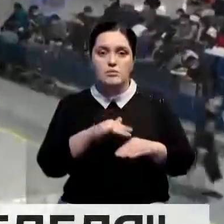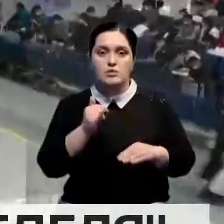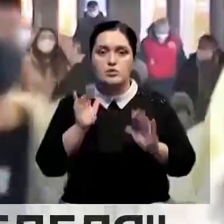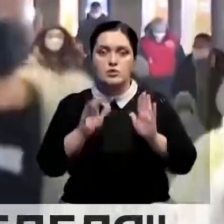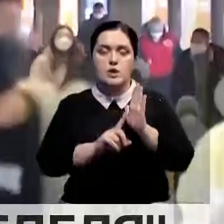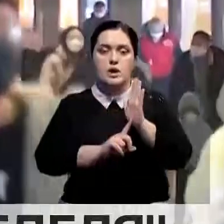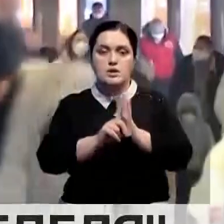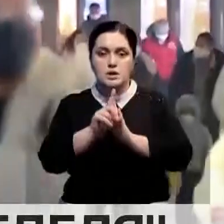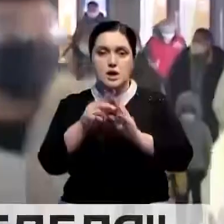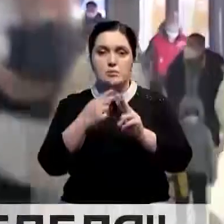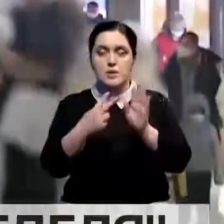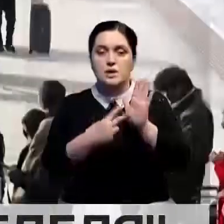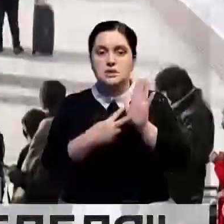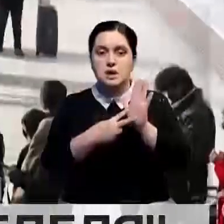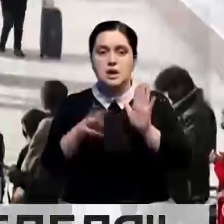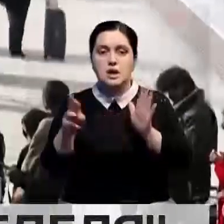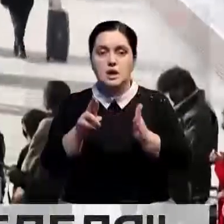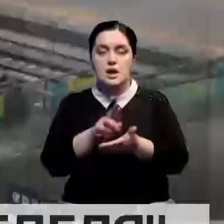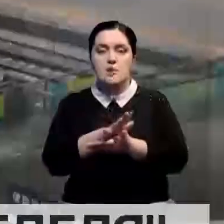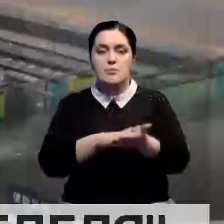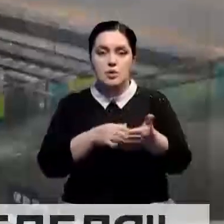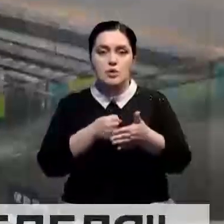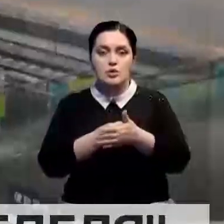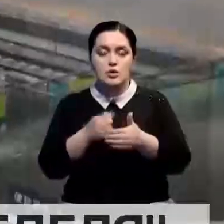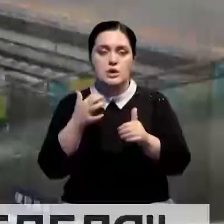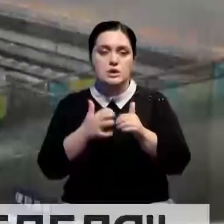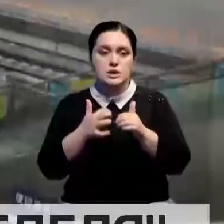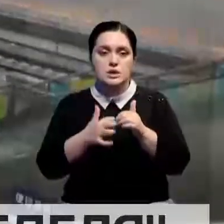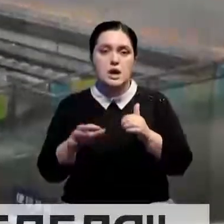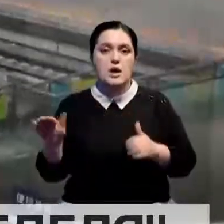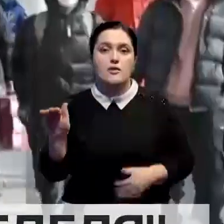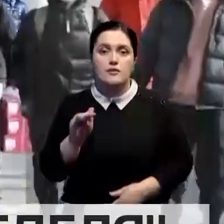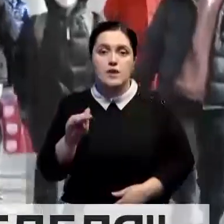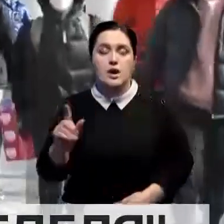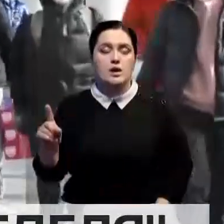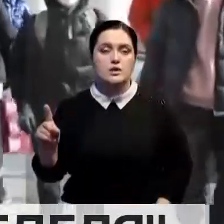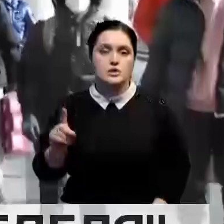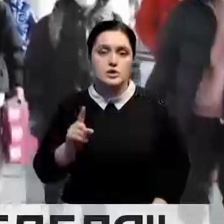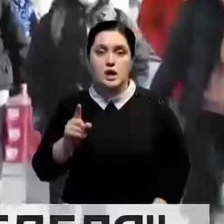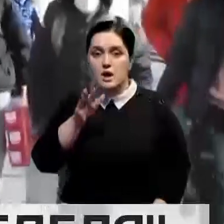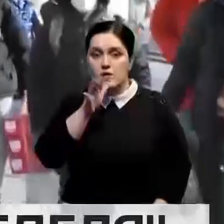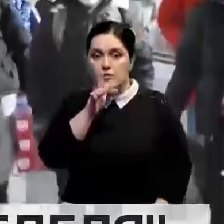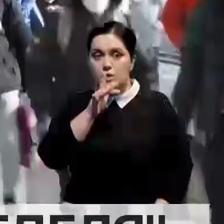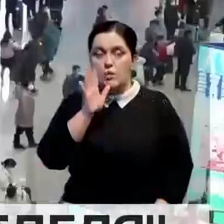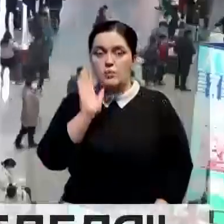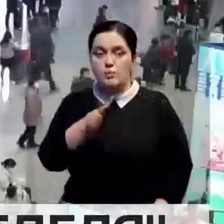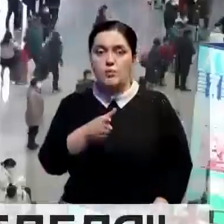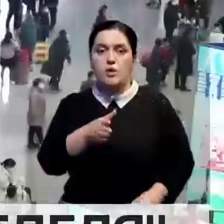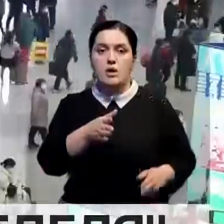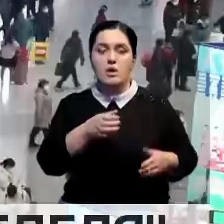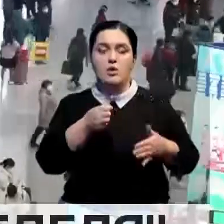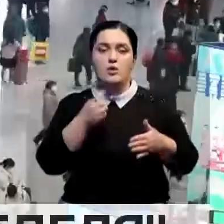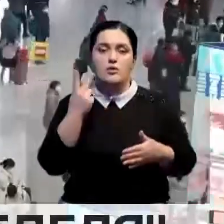разгаре. Она началась 7 января и продолжится до середины февраля. Власти все же ожидают, что к этому времени число поездок вырастет